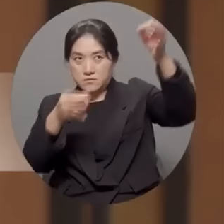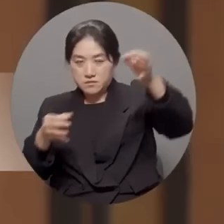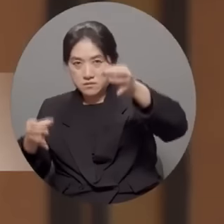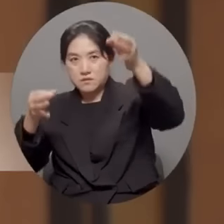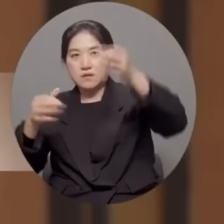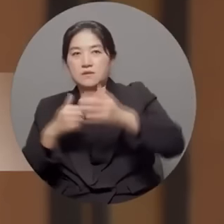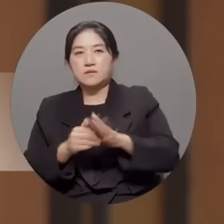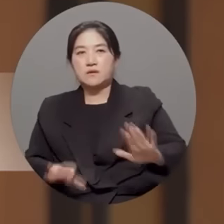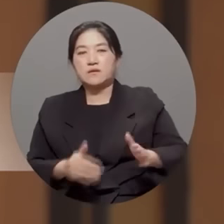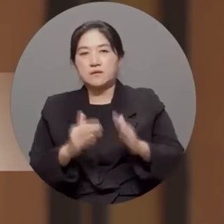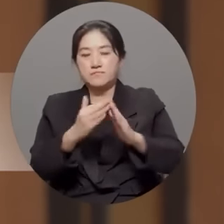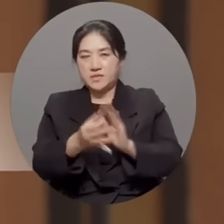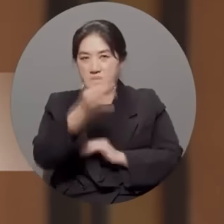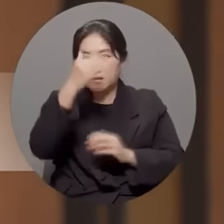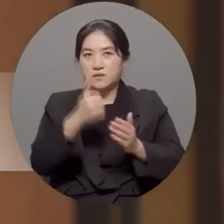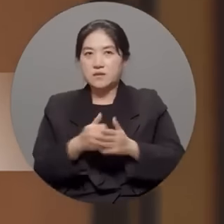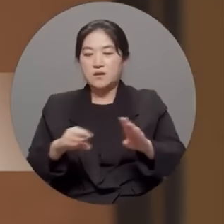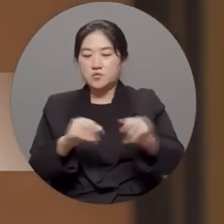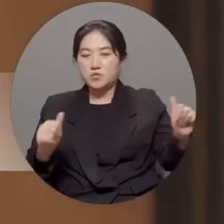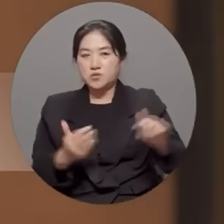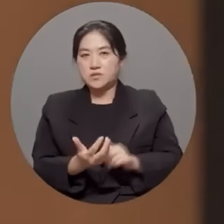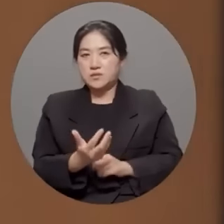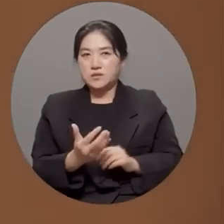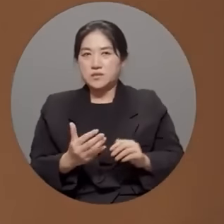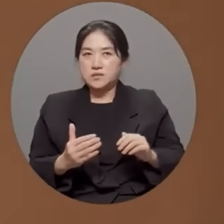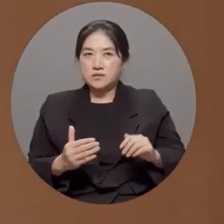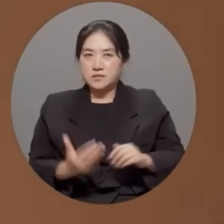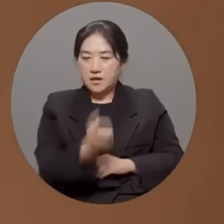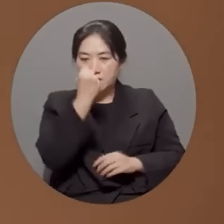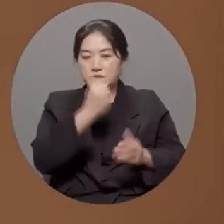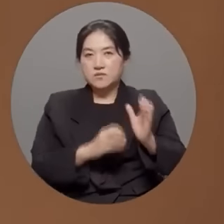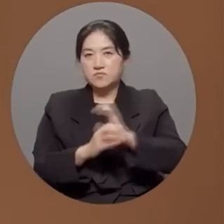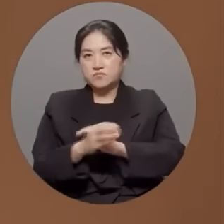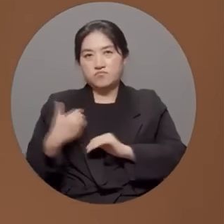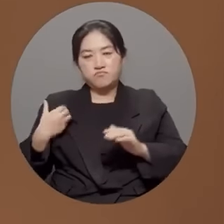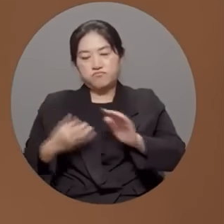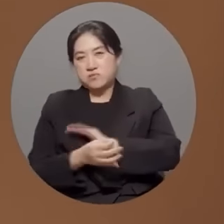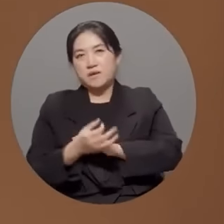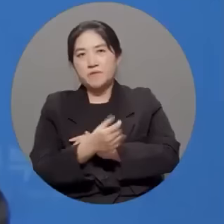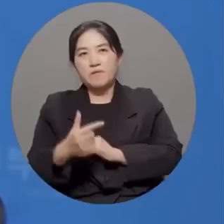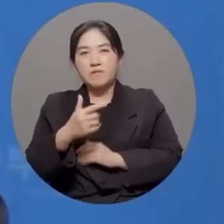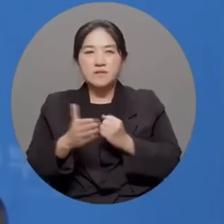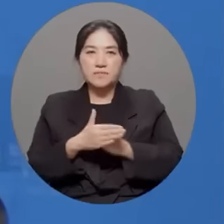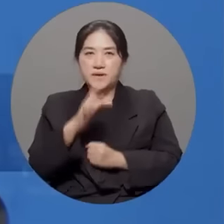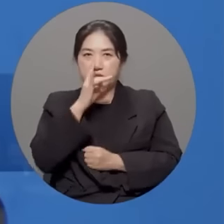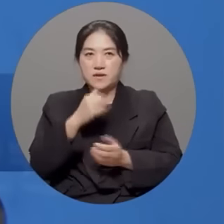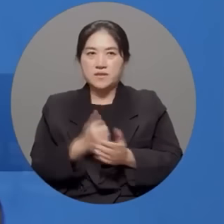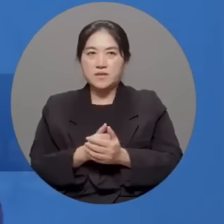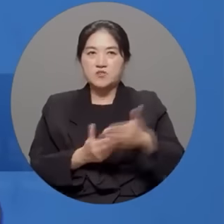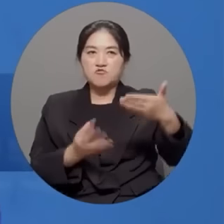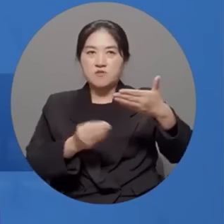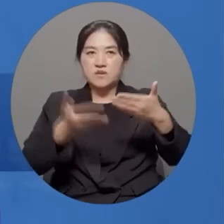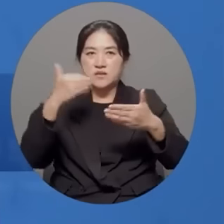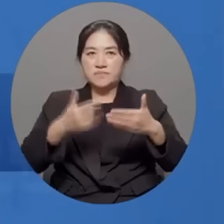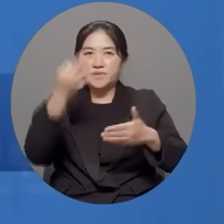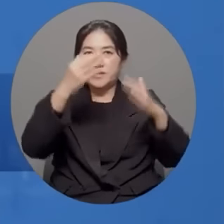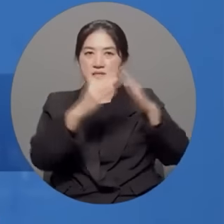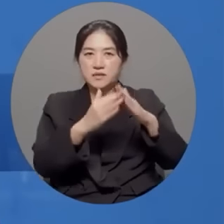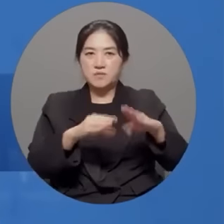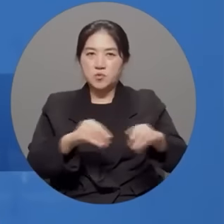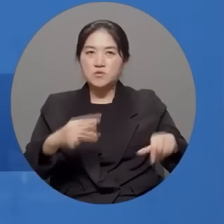주택과 토지 소유자가 더 큰 부담을지는 구조라는 점도 이유로 제시했습니다 9억 이상 고가주택과